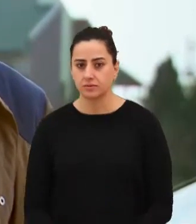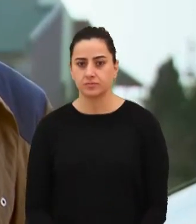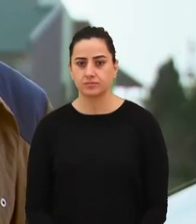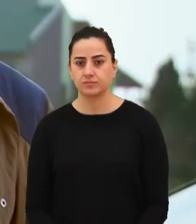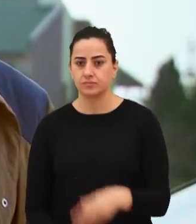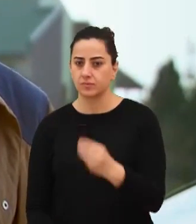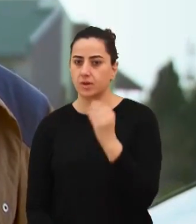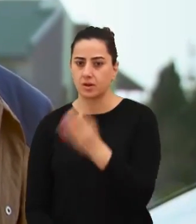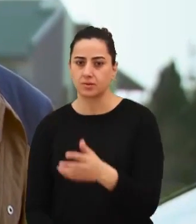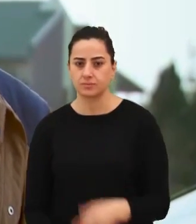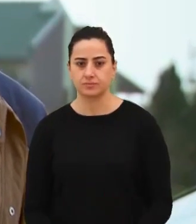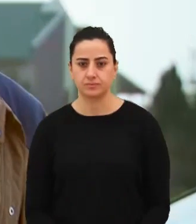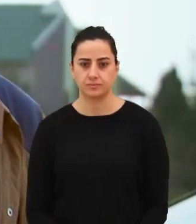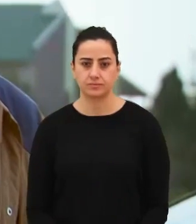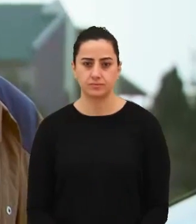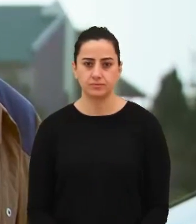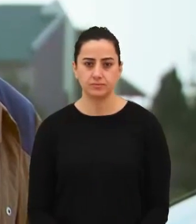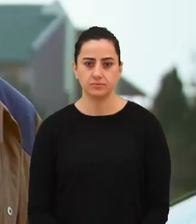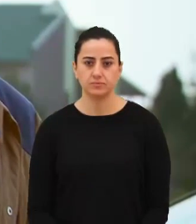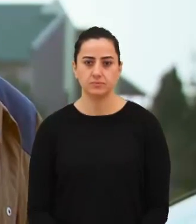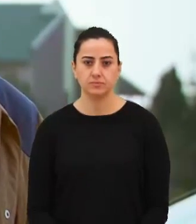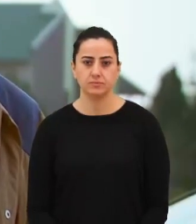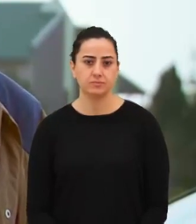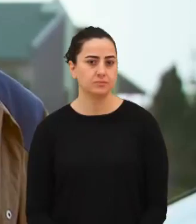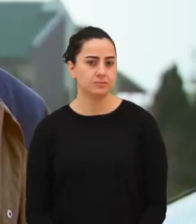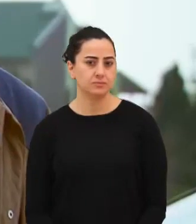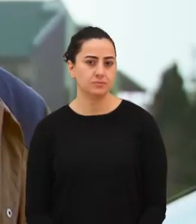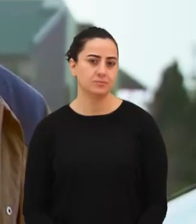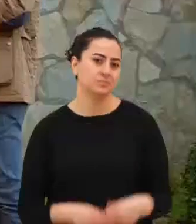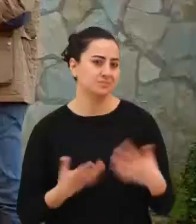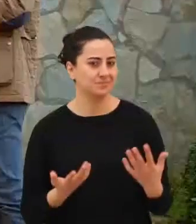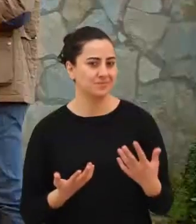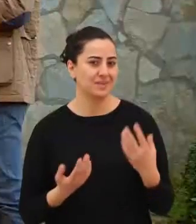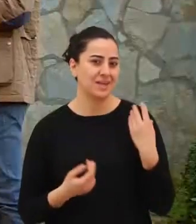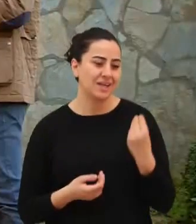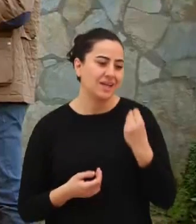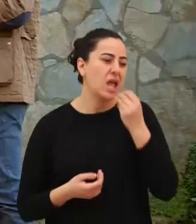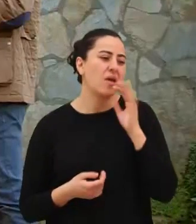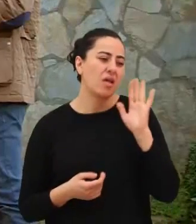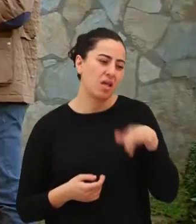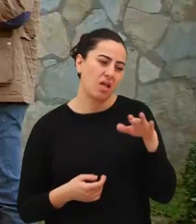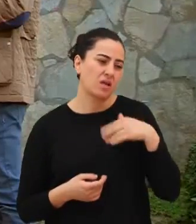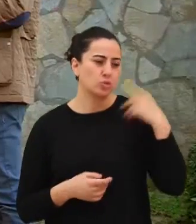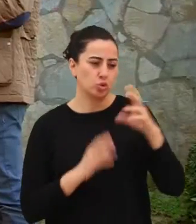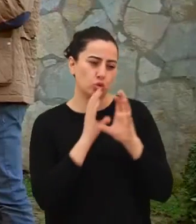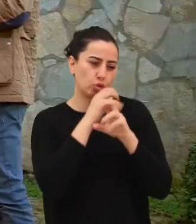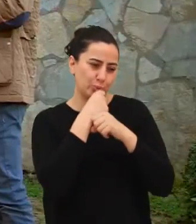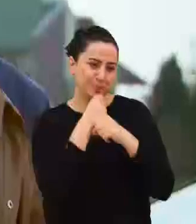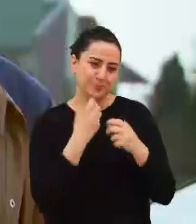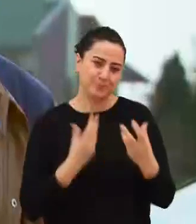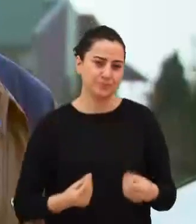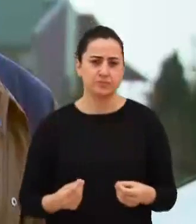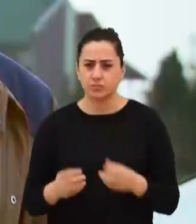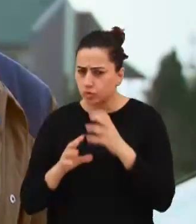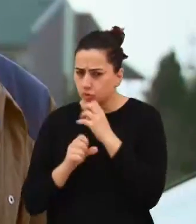Al o zaman şunu. Al. Bir 50 lira daha. Yani şey diyen, iyi yemek yeme. Git kendine bir dürüm al diyen, öyle mi yani?